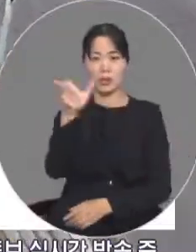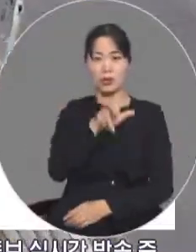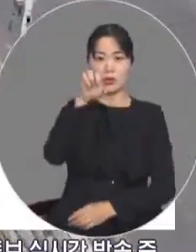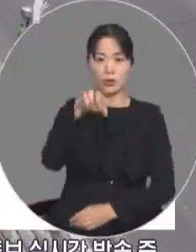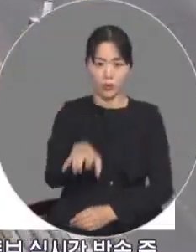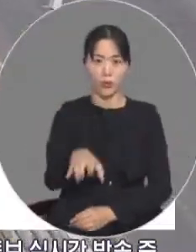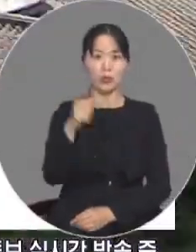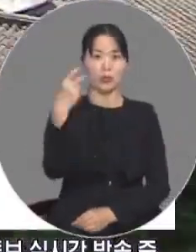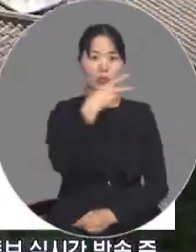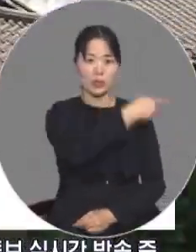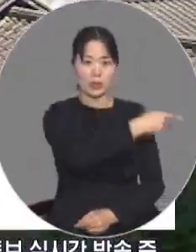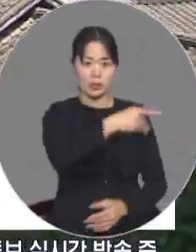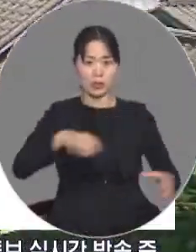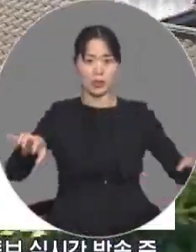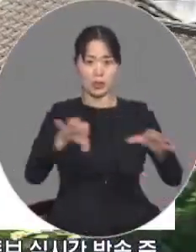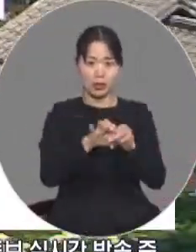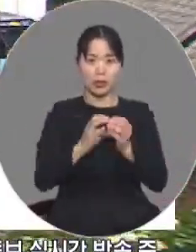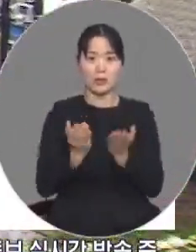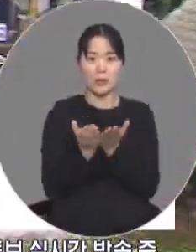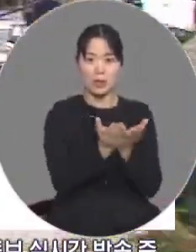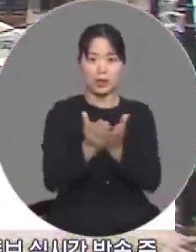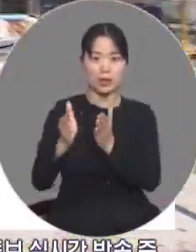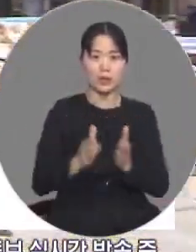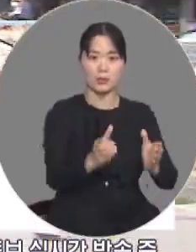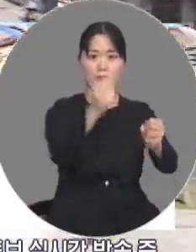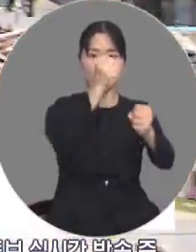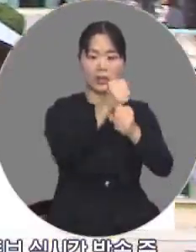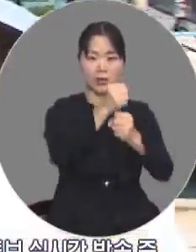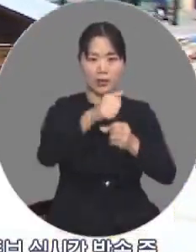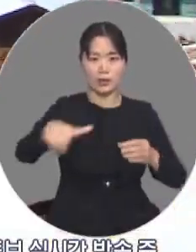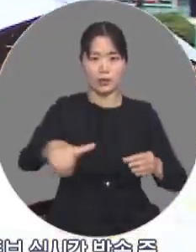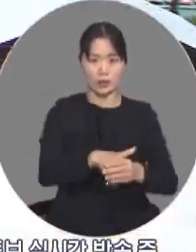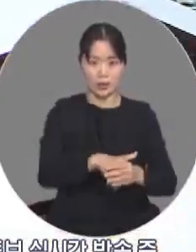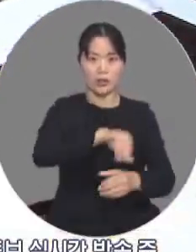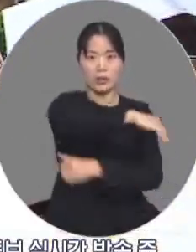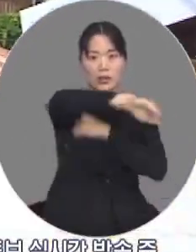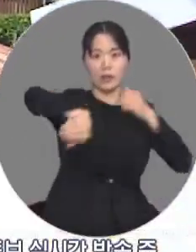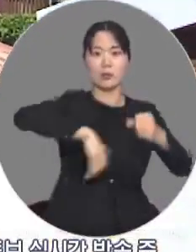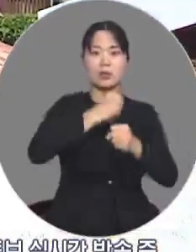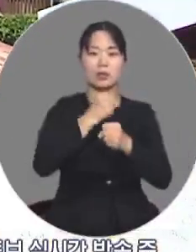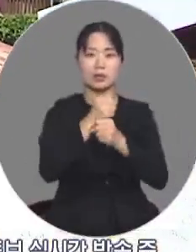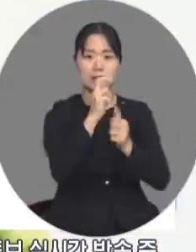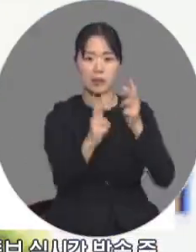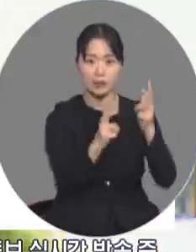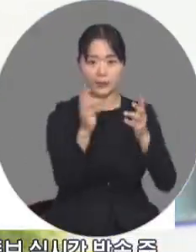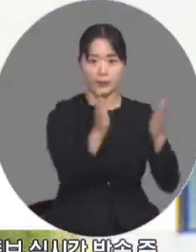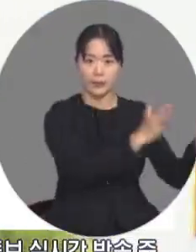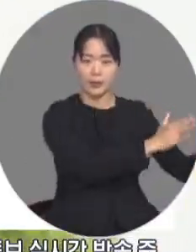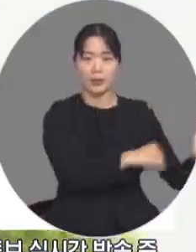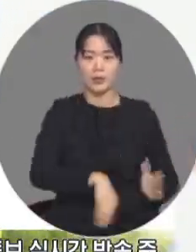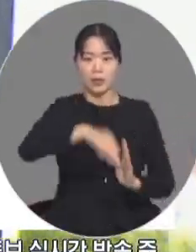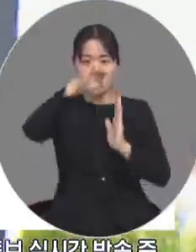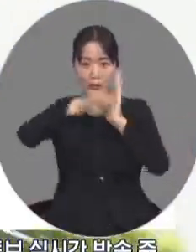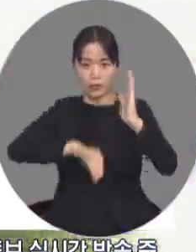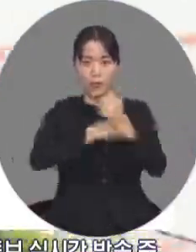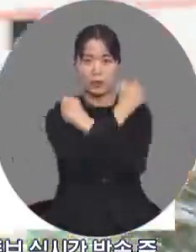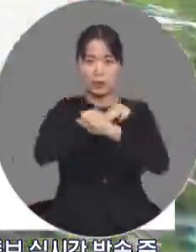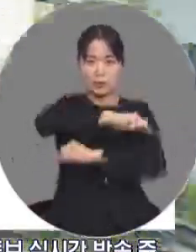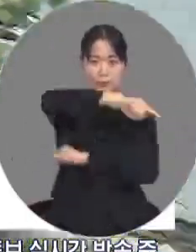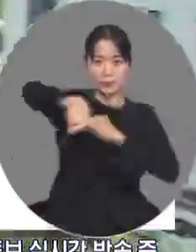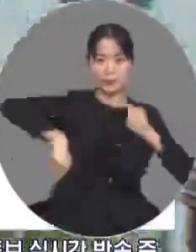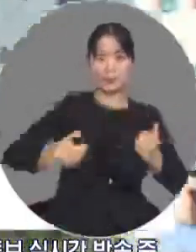백길을 만드는 등 문화 관광 벨트를 조성하는 사업입니다. 남북권 광역 관광 개발